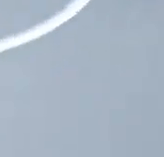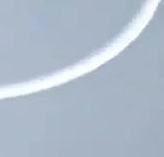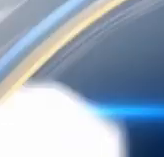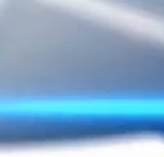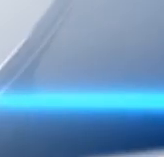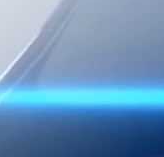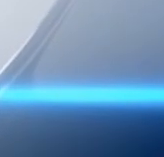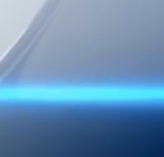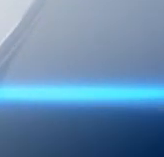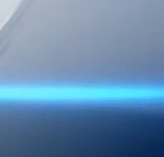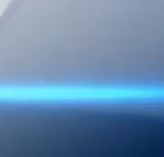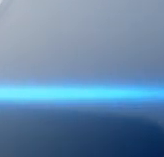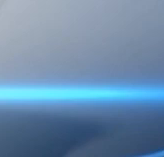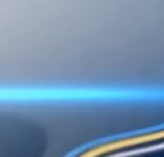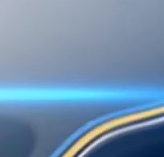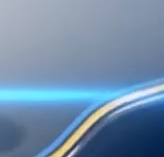Музика